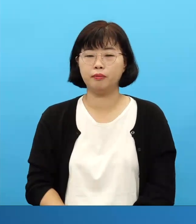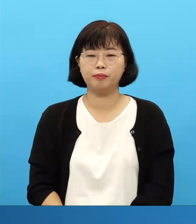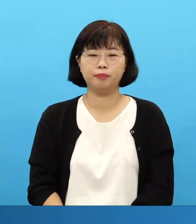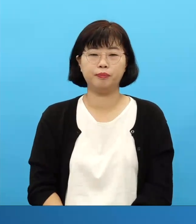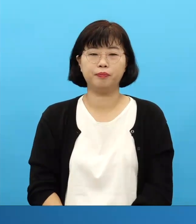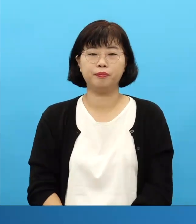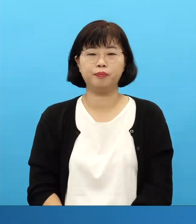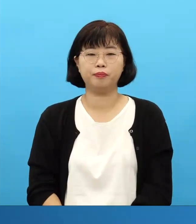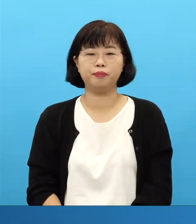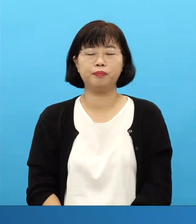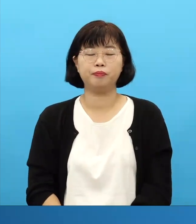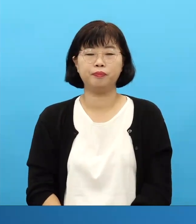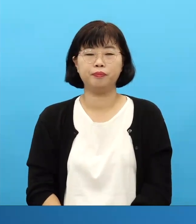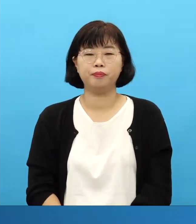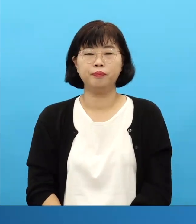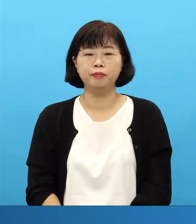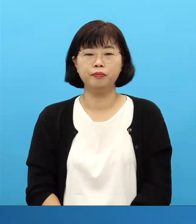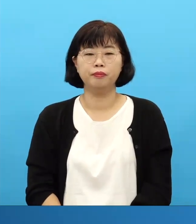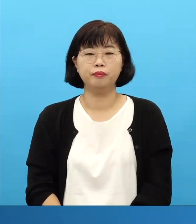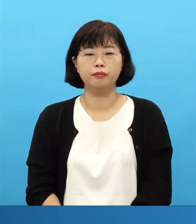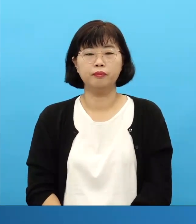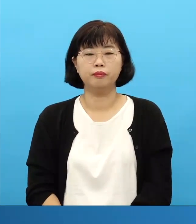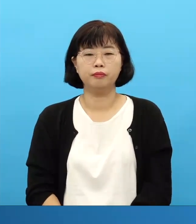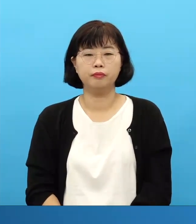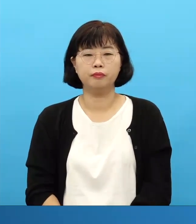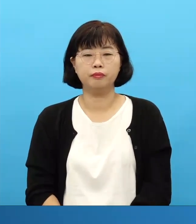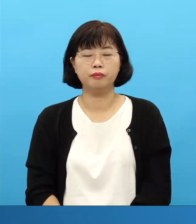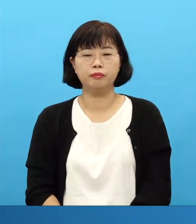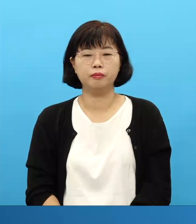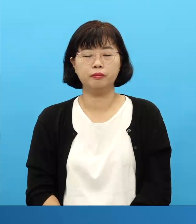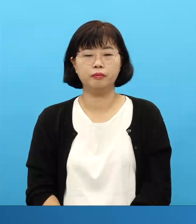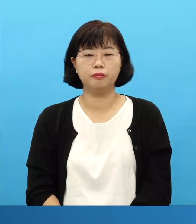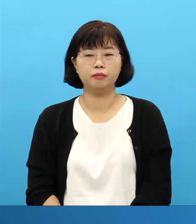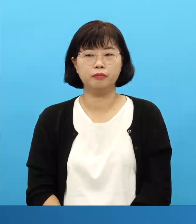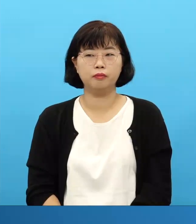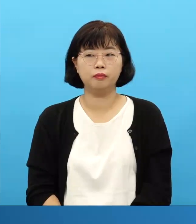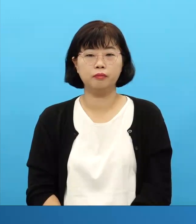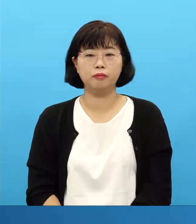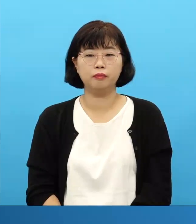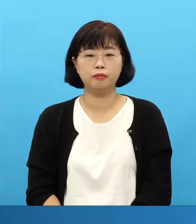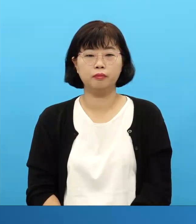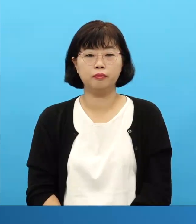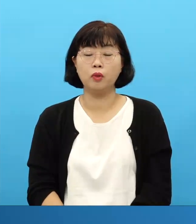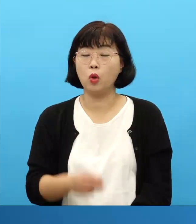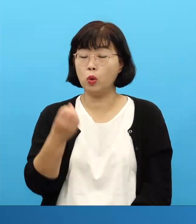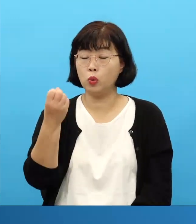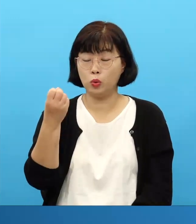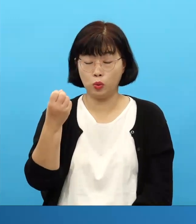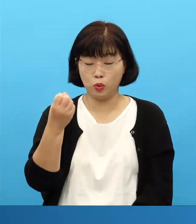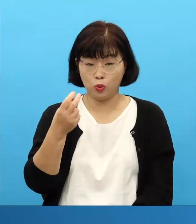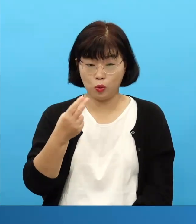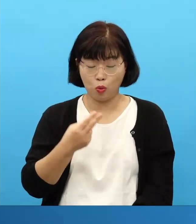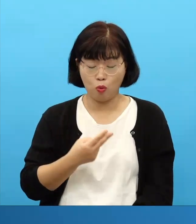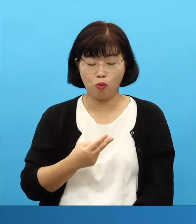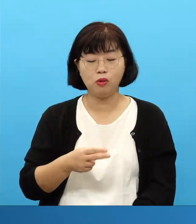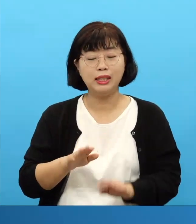so you align yourself with this. Don't worry about anything else. 그리고 언제든지 지금 해야 될 것과 해야 되는